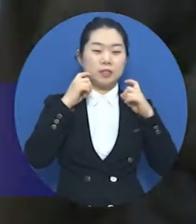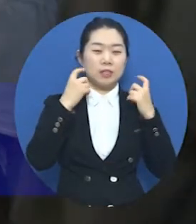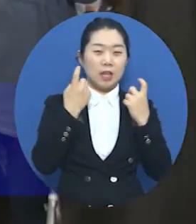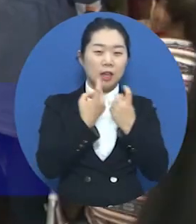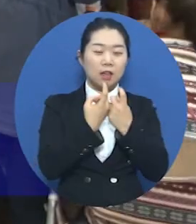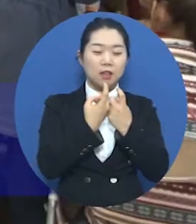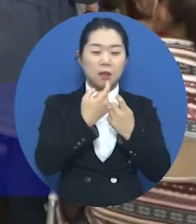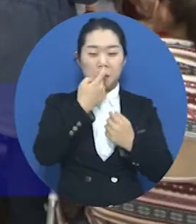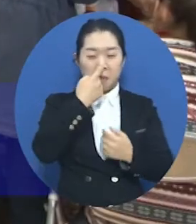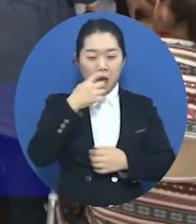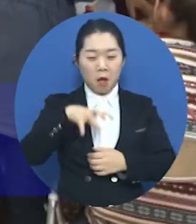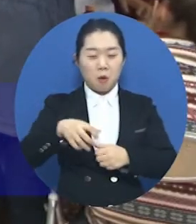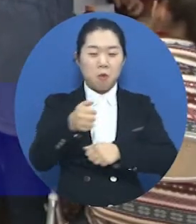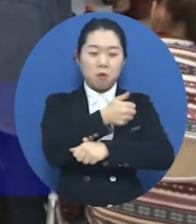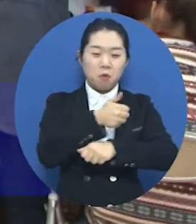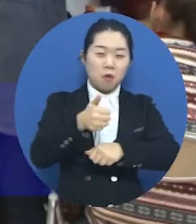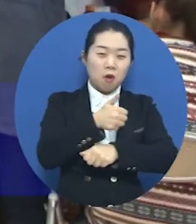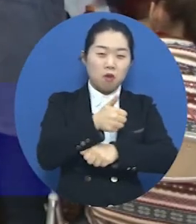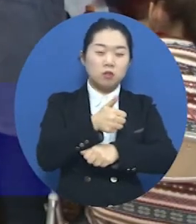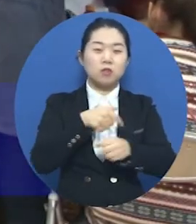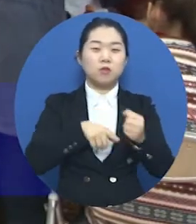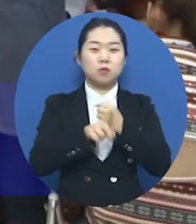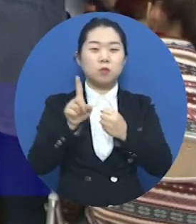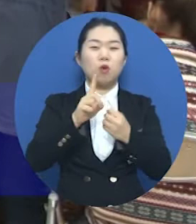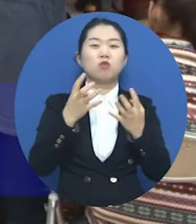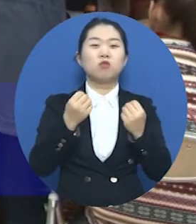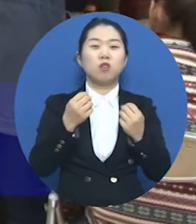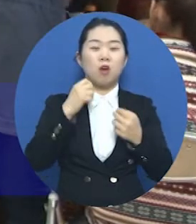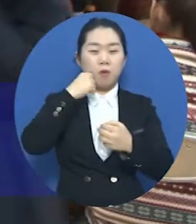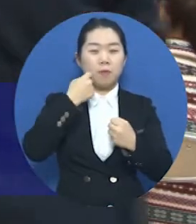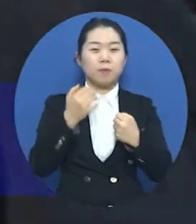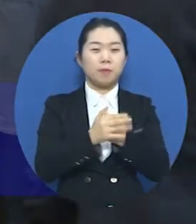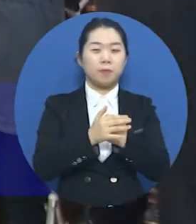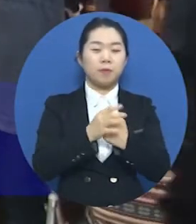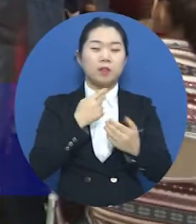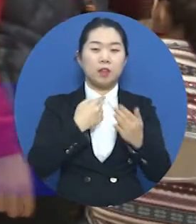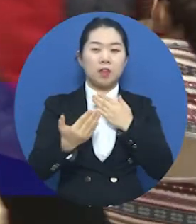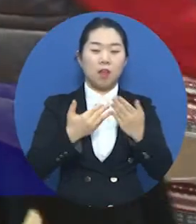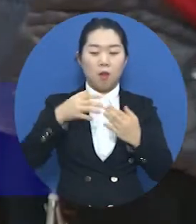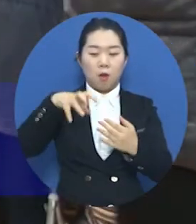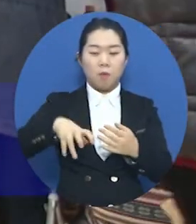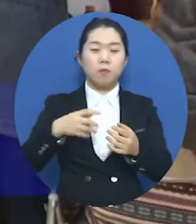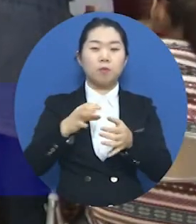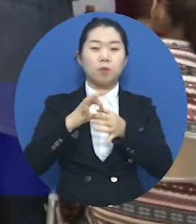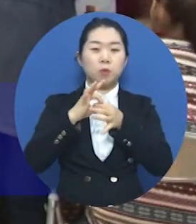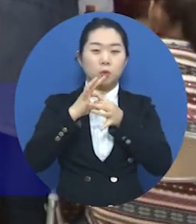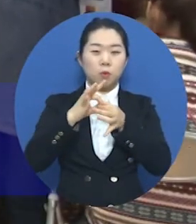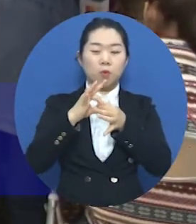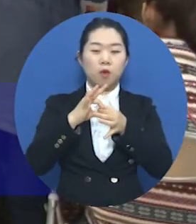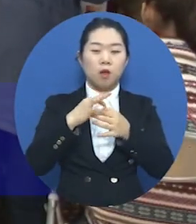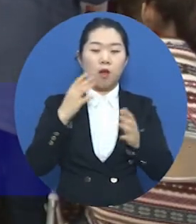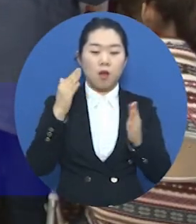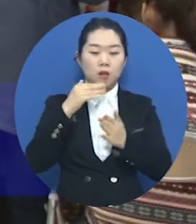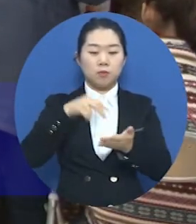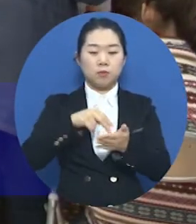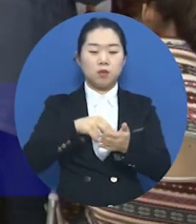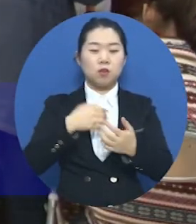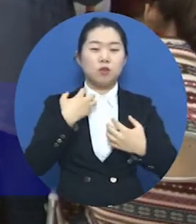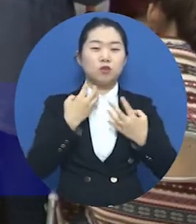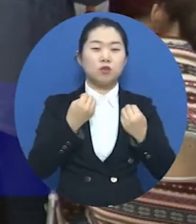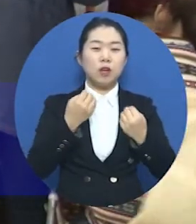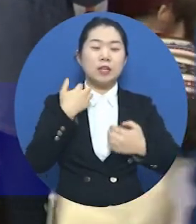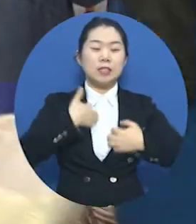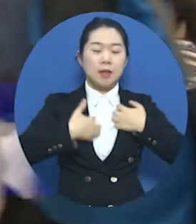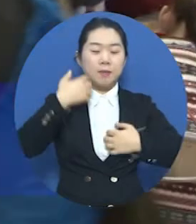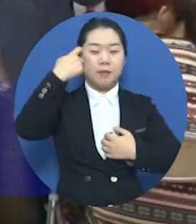주범이 수학교육인데 체험전을 통해서 학생들이 재미있게 수학을 접근할 수 있고